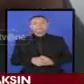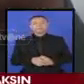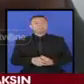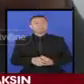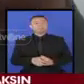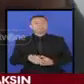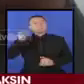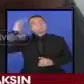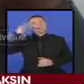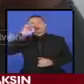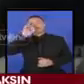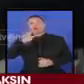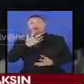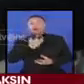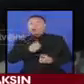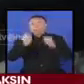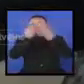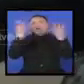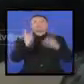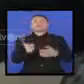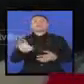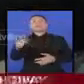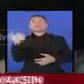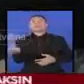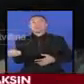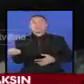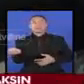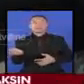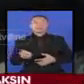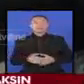Kakak almarhum berharap ada kejelasan sebab meninggalnya sang adik.